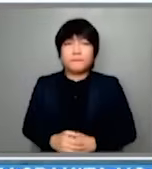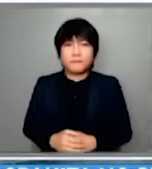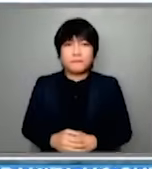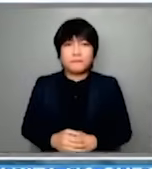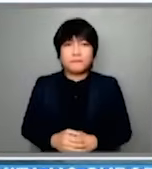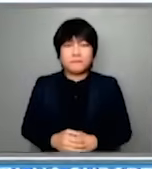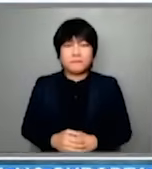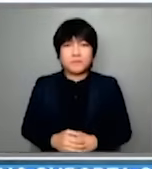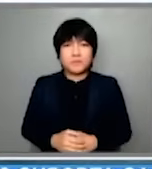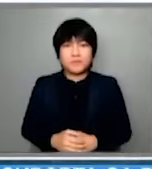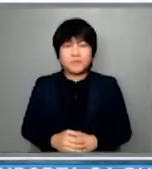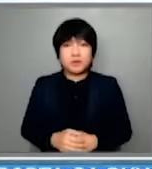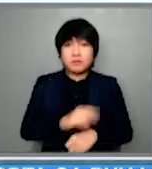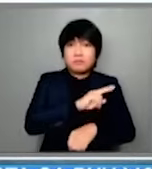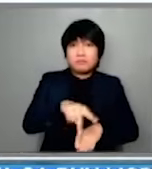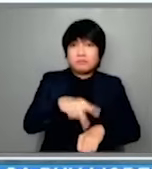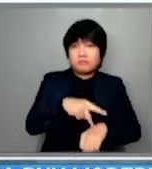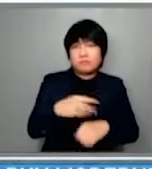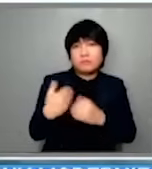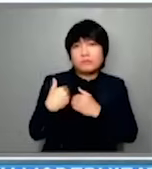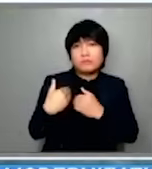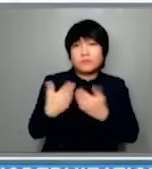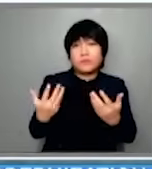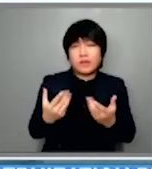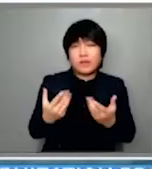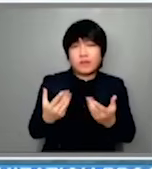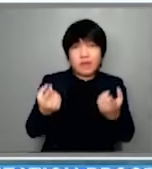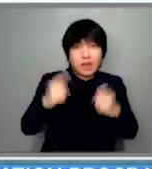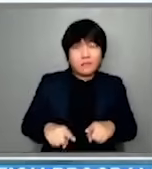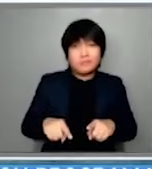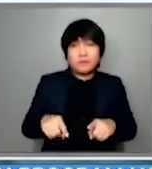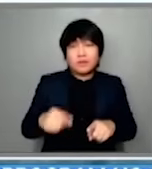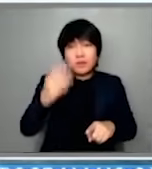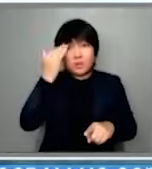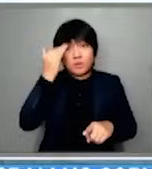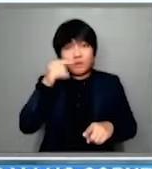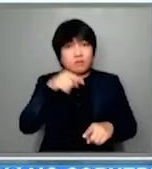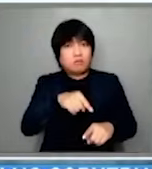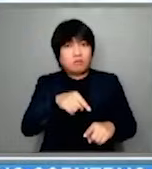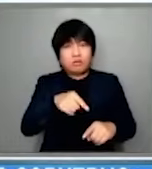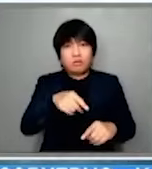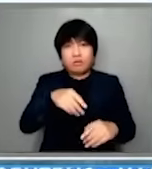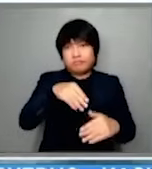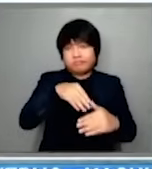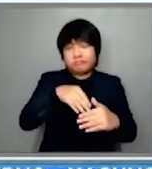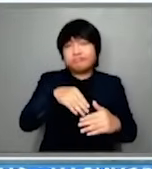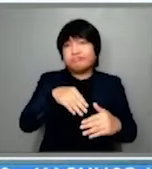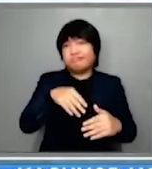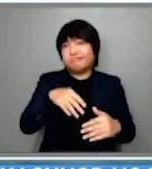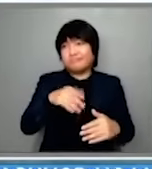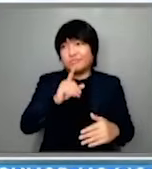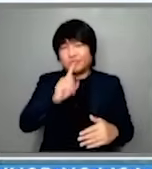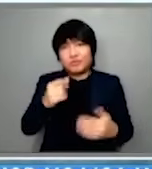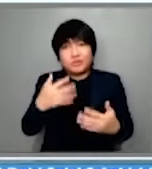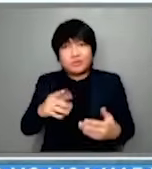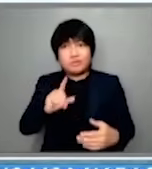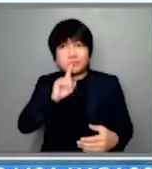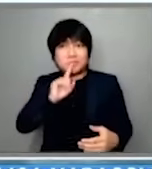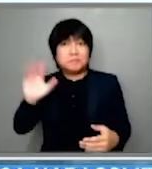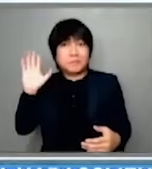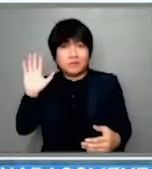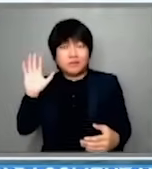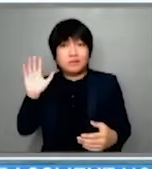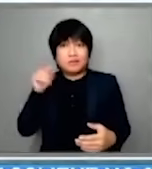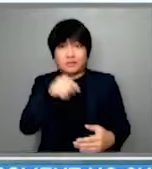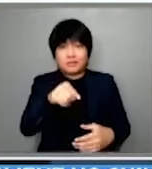Responsibilidad daw ng Pilipinas ang buong insidente dahil hindi raw natitunupad ang anyay pinangako ng Pilipinas na tatanggalin sa Ayungin Shoal ang